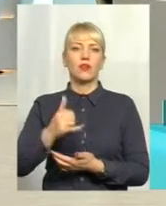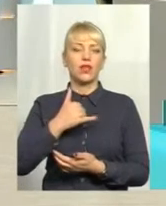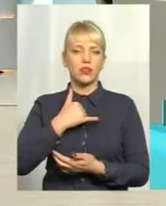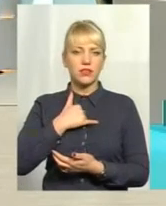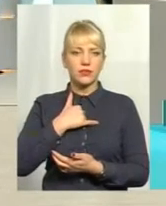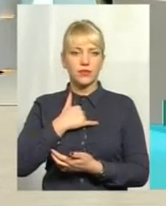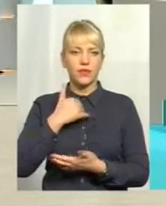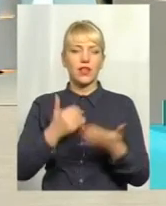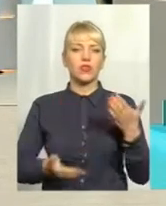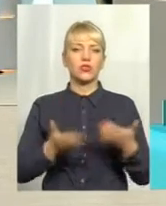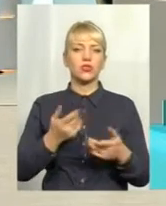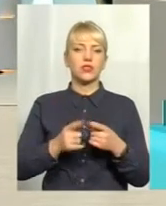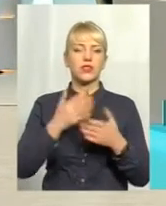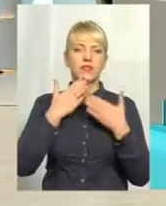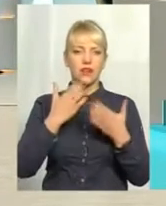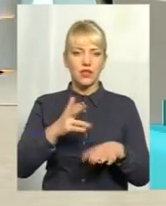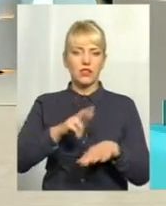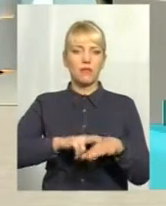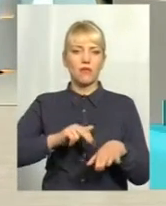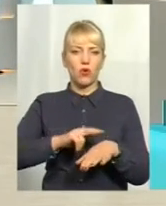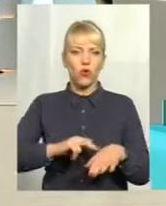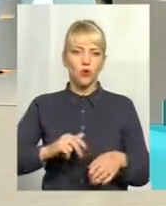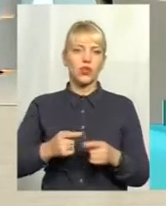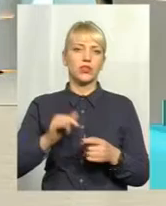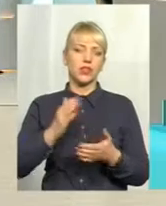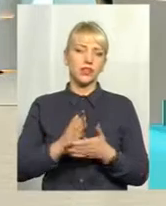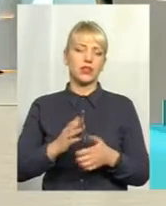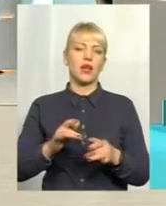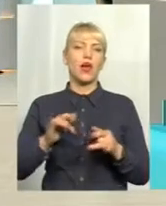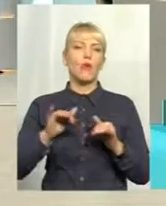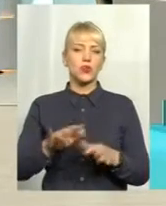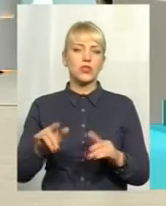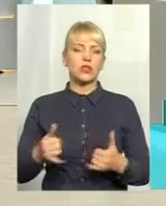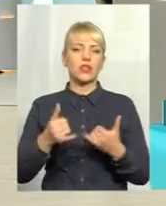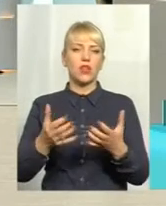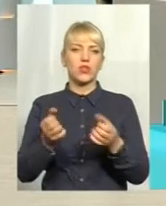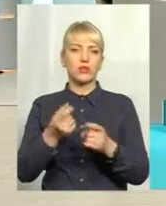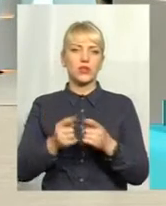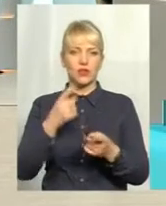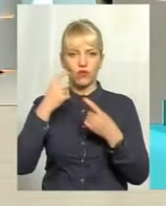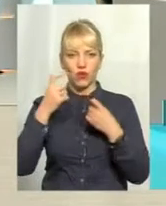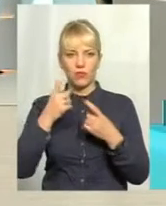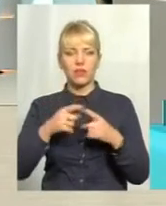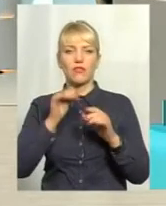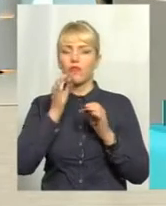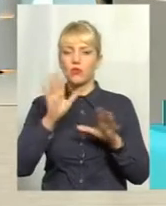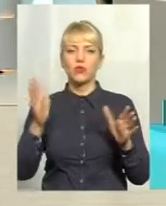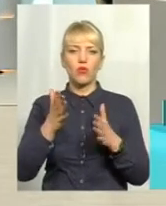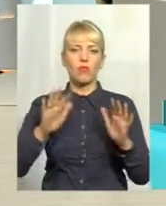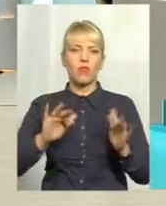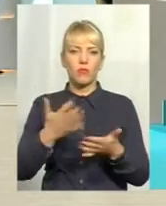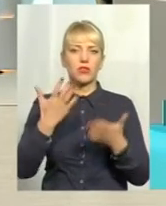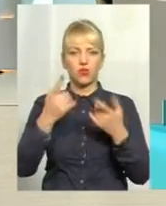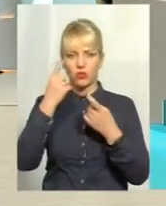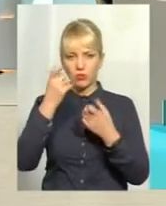наприклад, якщо це звертається правоохоронний орган, є відповідні процедури для отримання цієї інформації. В будь-якому випадку, якщо інформація є, то